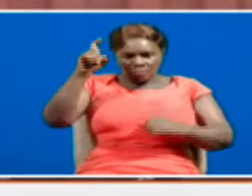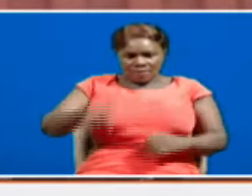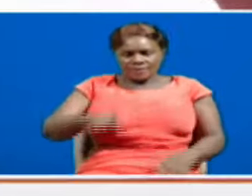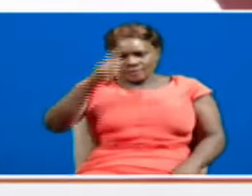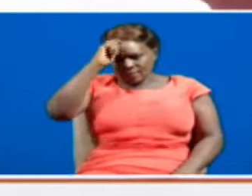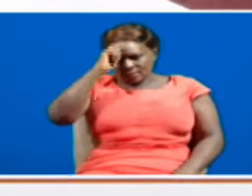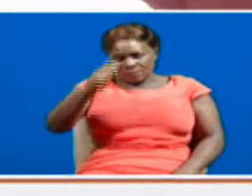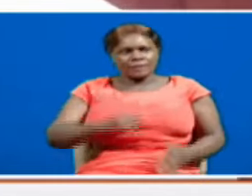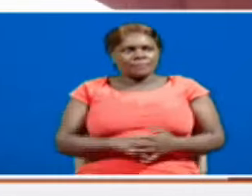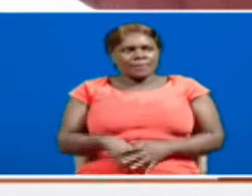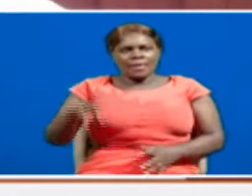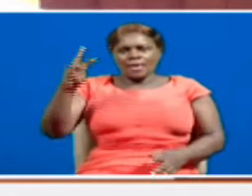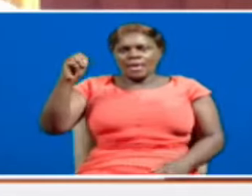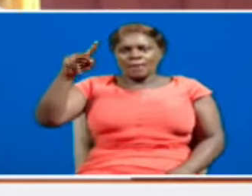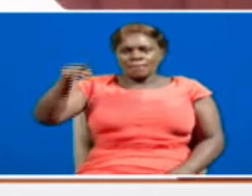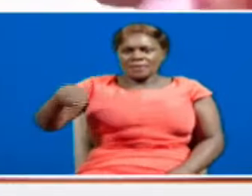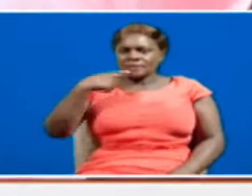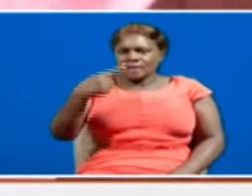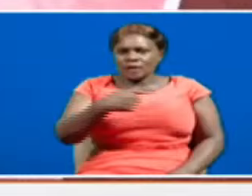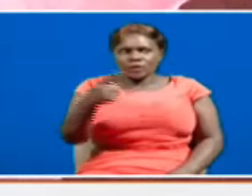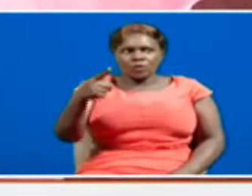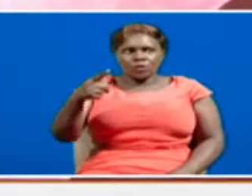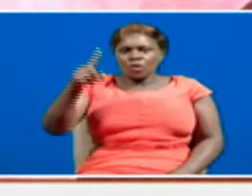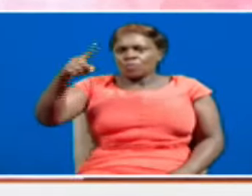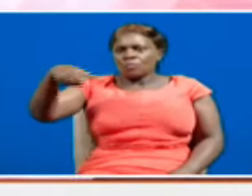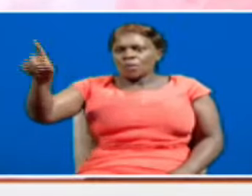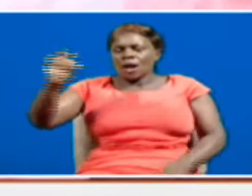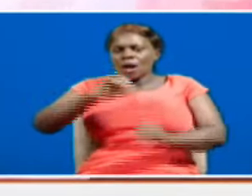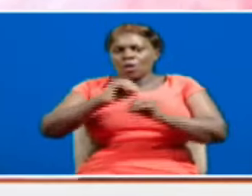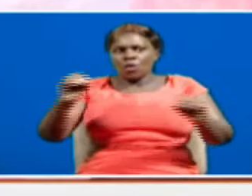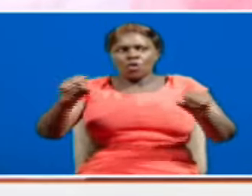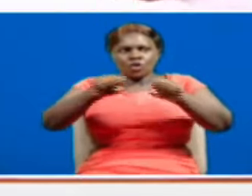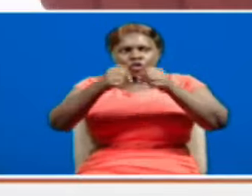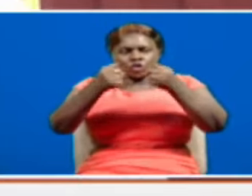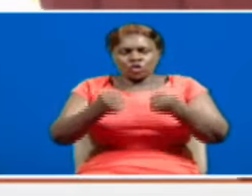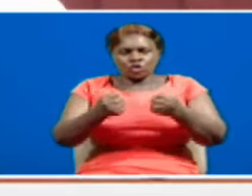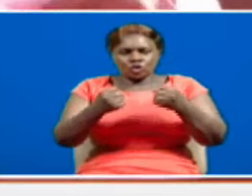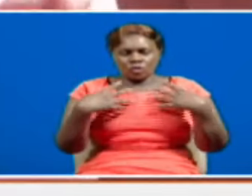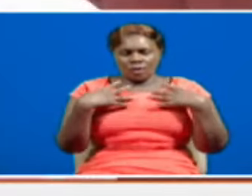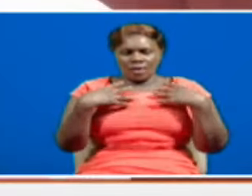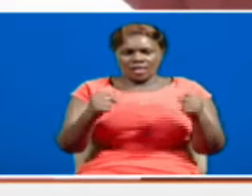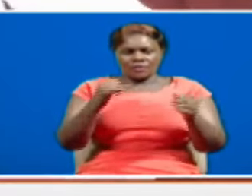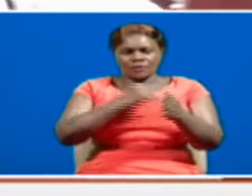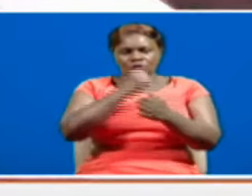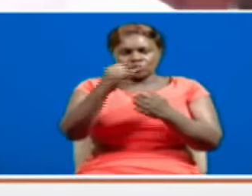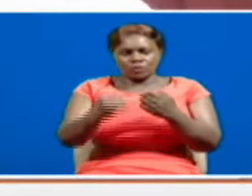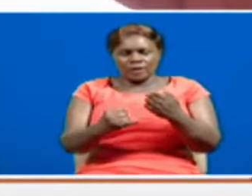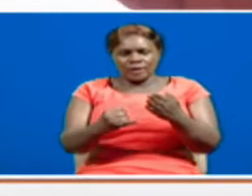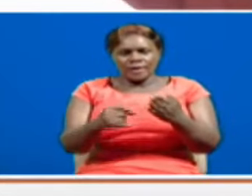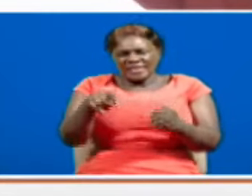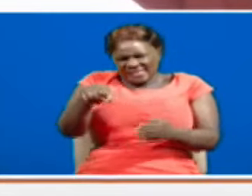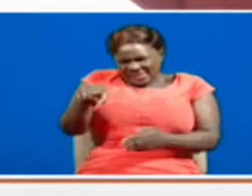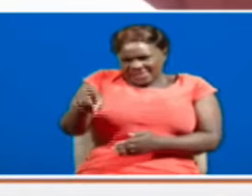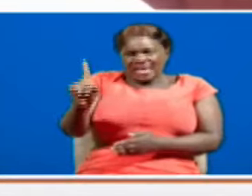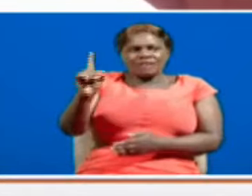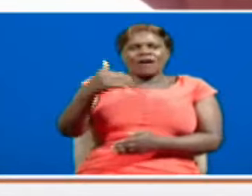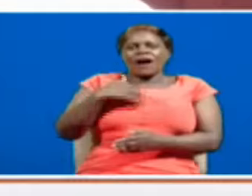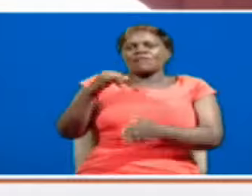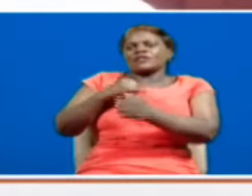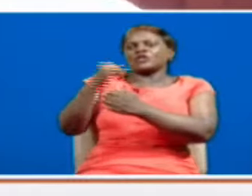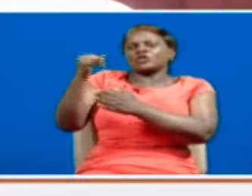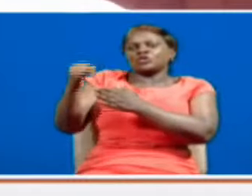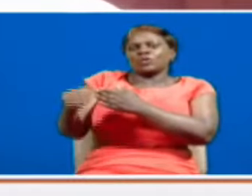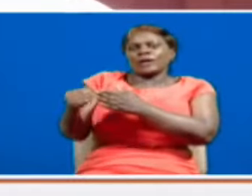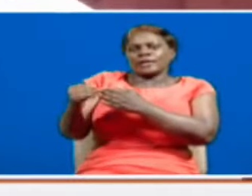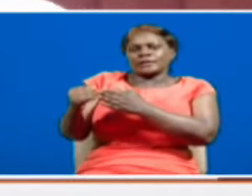koti. Mbunge anakuja na kuambia usipitishe social health insurance fund yako mwenyewe, na yeye yako na insurance